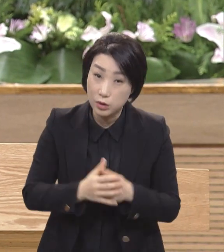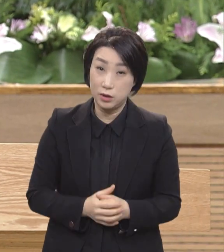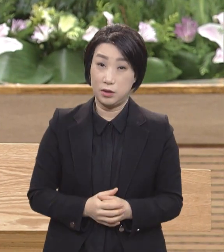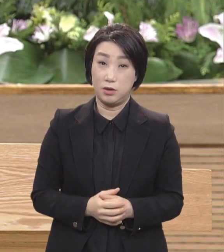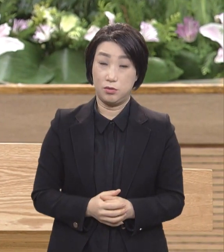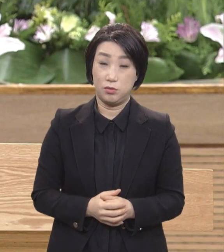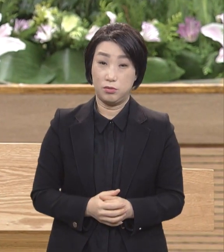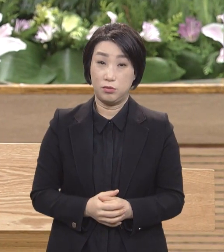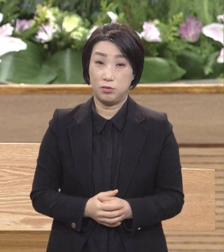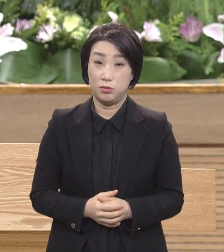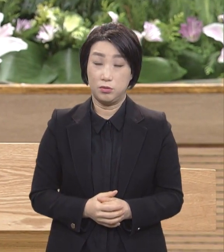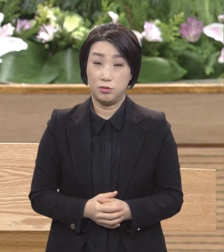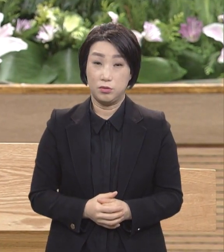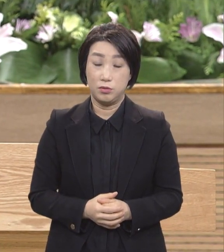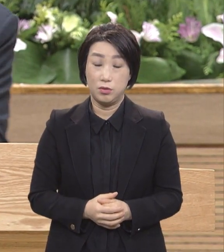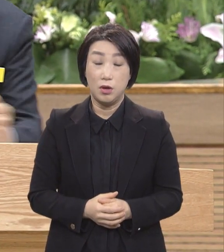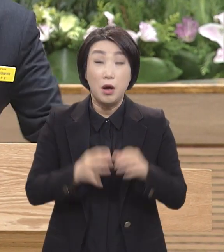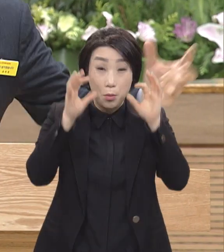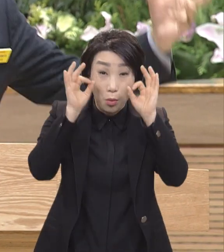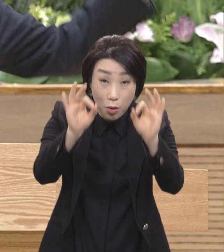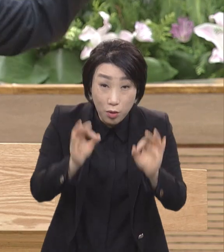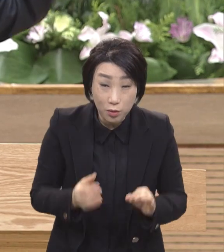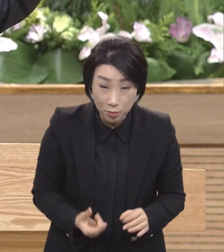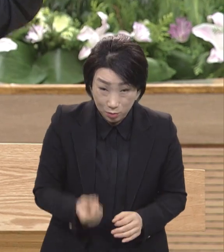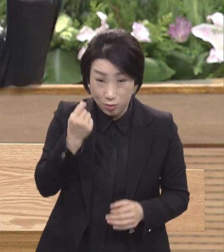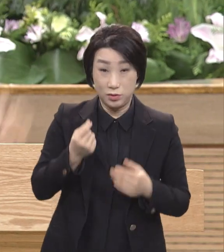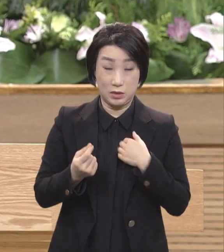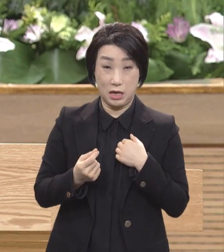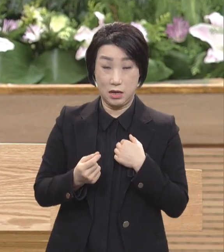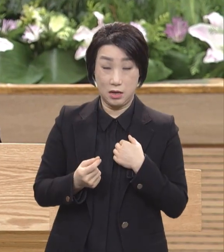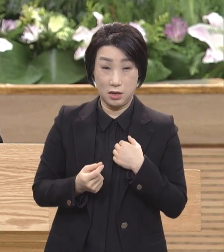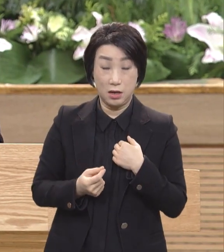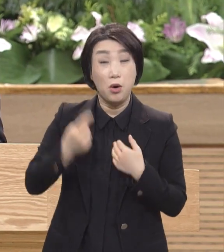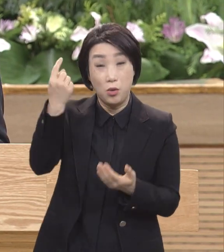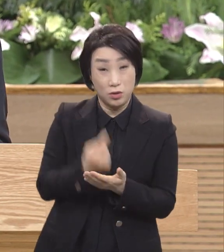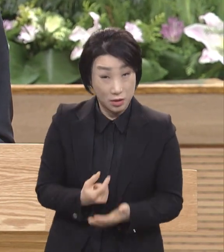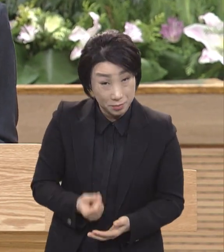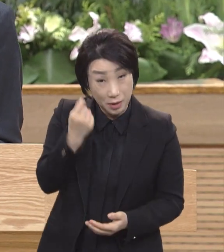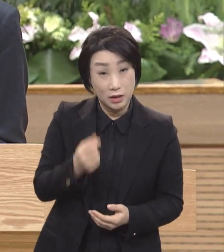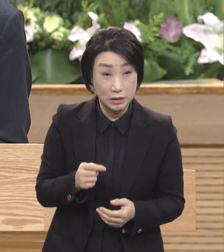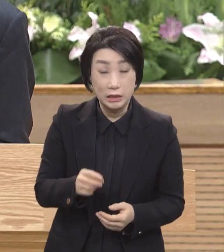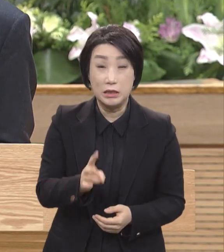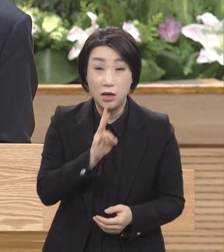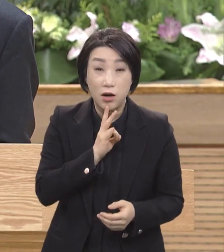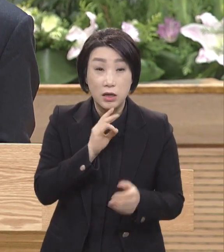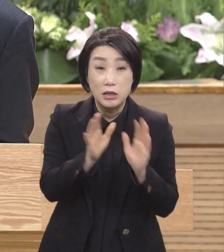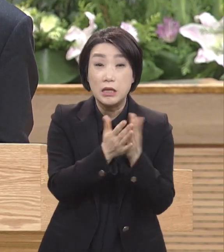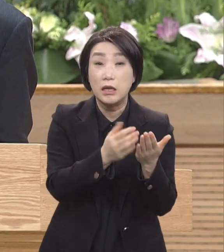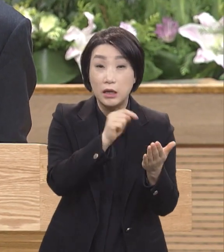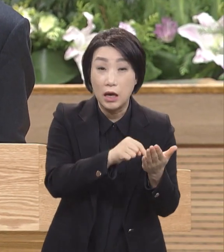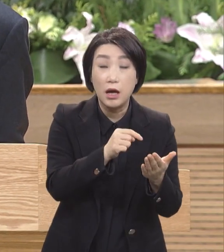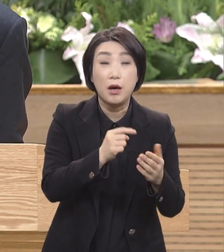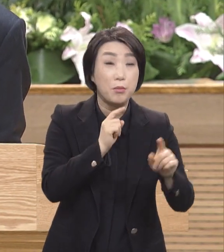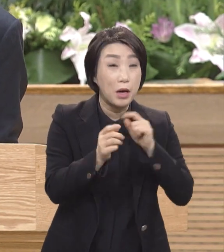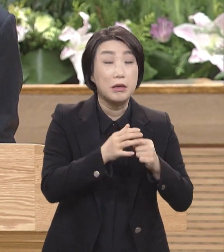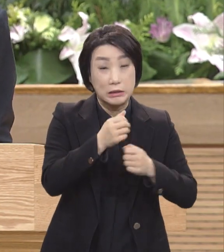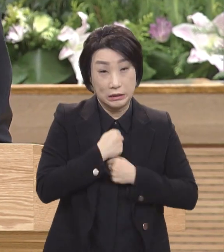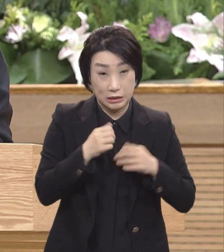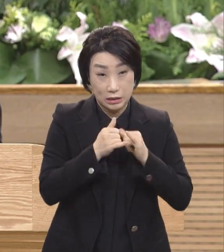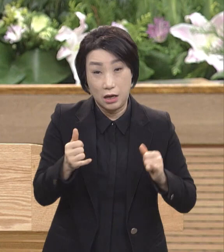보내셨도다. 보라 내가 속히 오리니 이 예언의 책의 말씀을